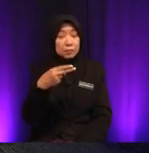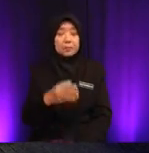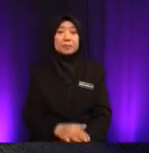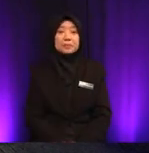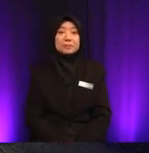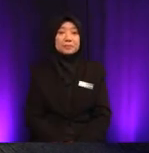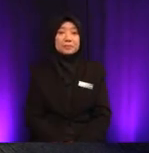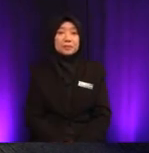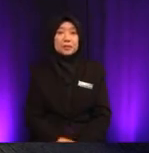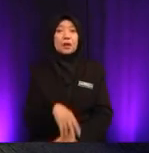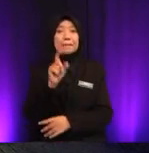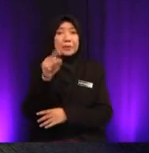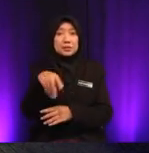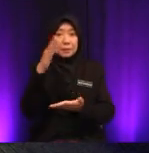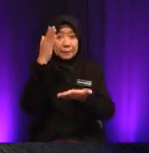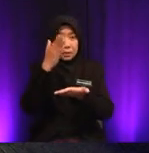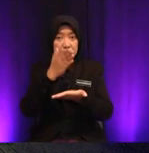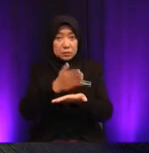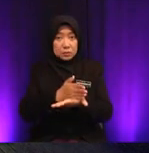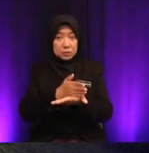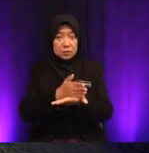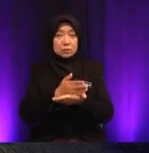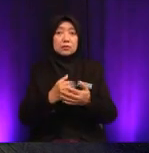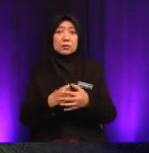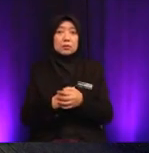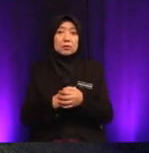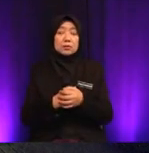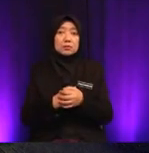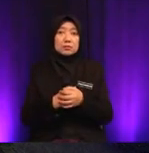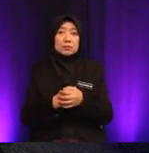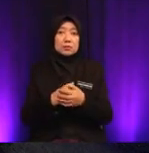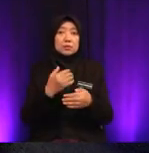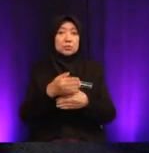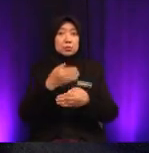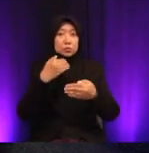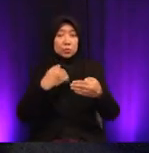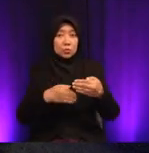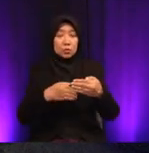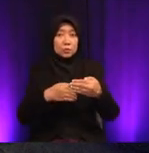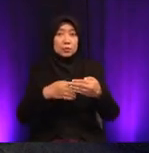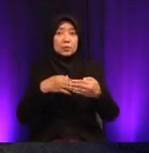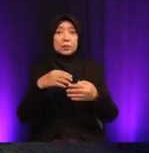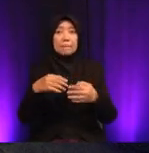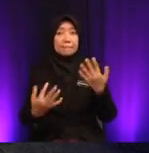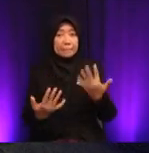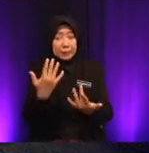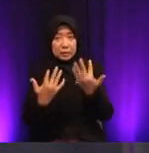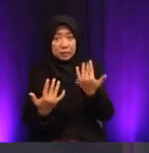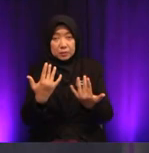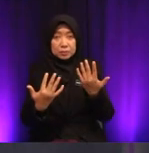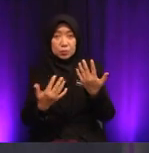ini berhenti sebelum Oke kemudian kita fungsinya untuk